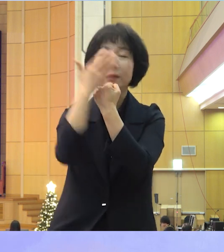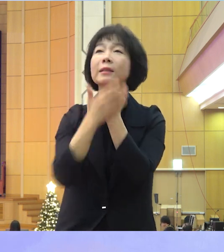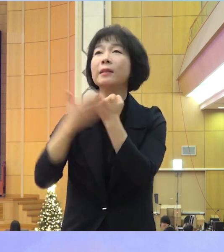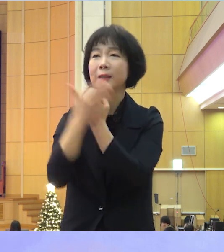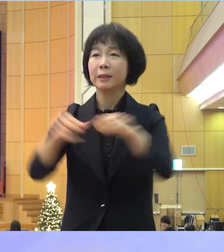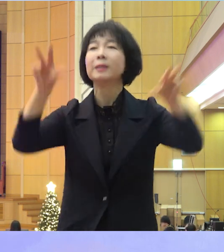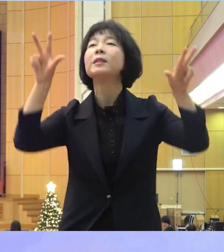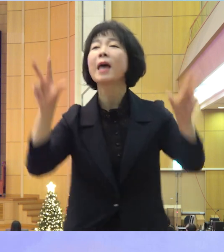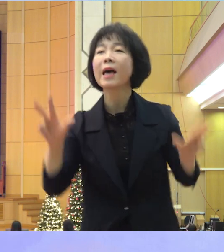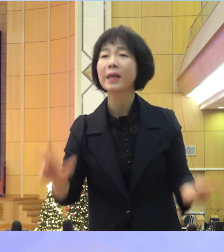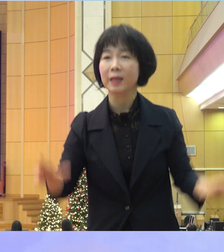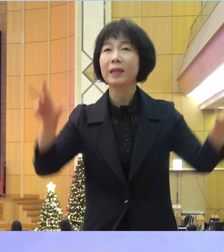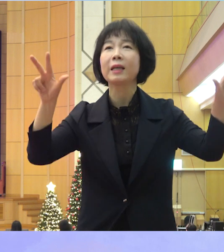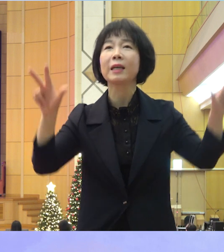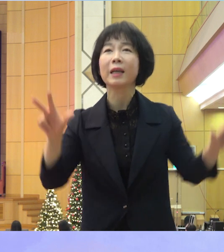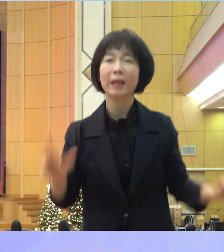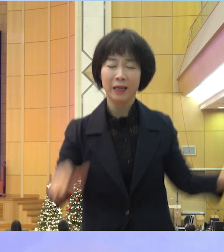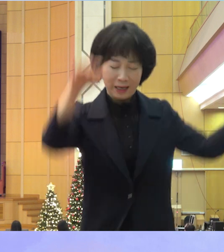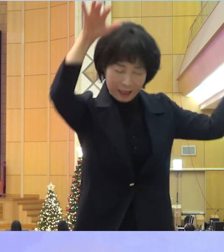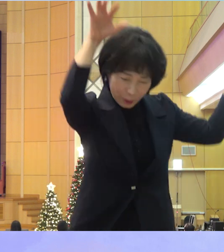주의 은혜